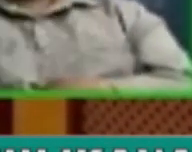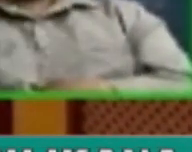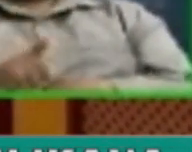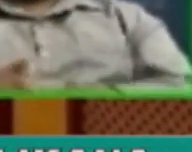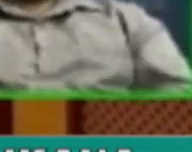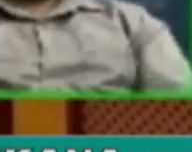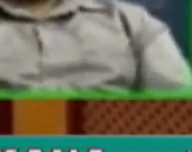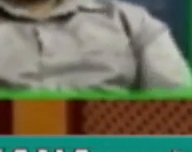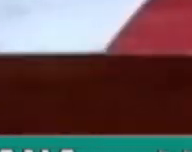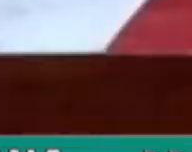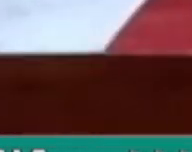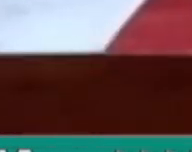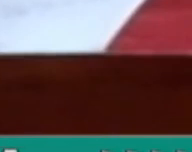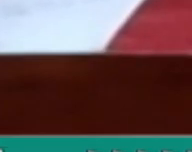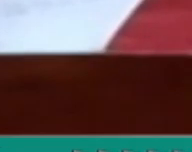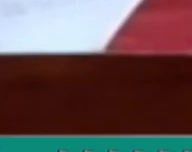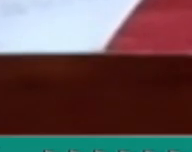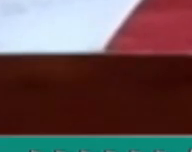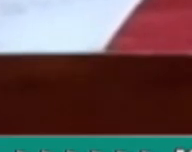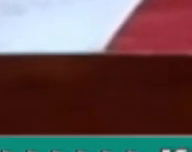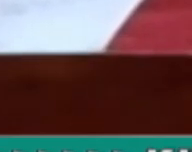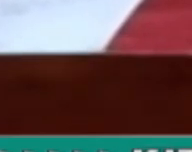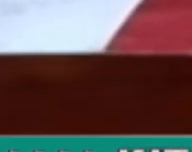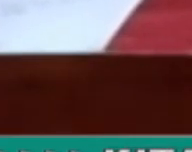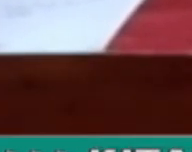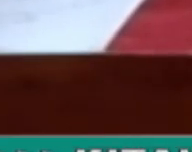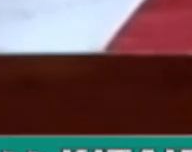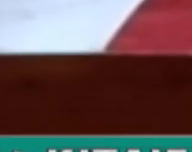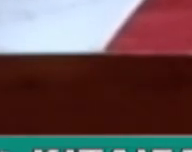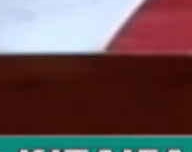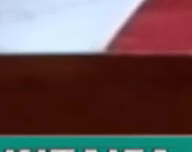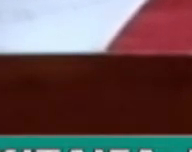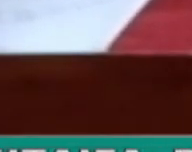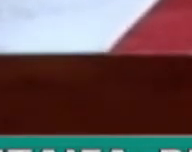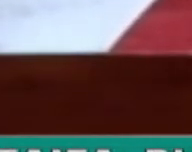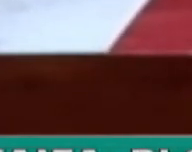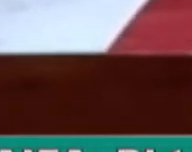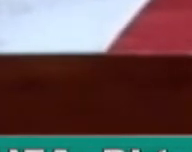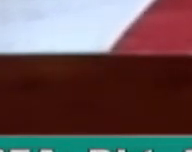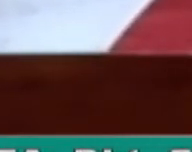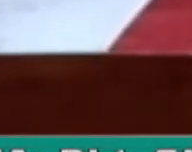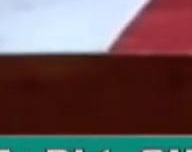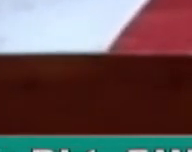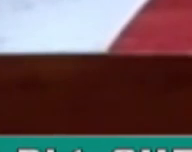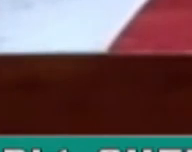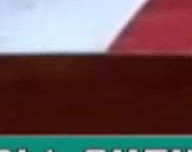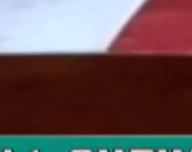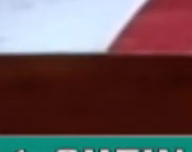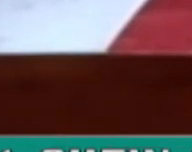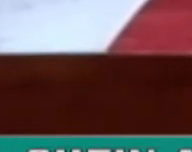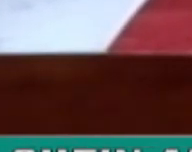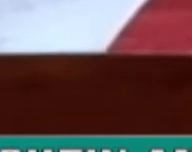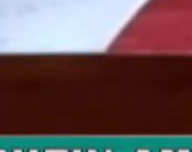matatizo ya kiafya walionayo. Serikali imejipanga kupambana na kudhibiti mlipuko wa ugonjwa huu kwa kuanzisha kitengo cha homa ya